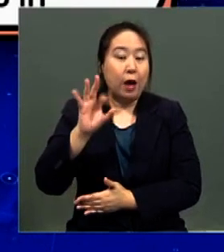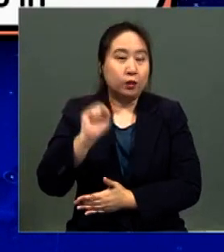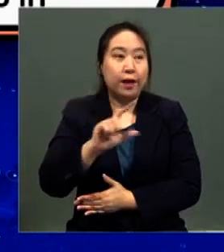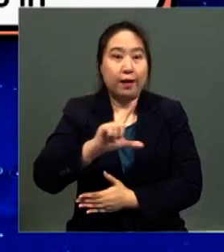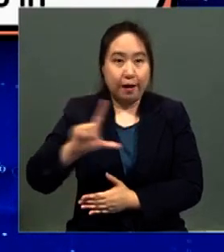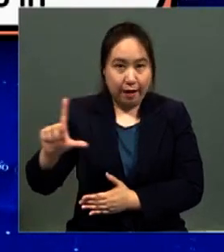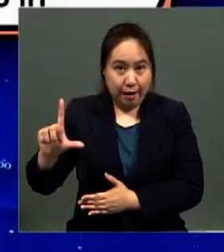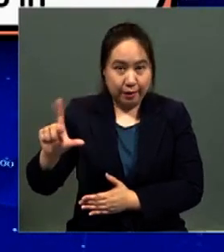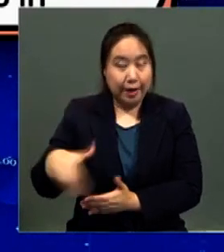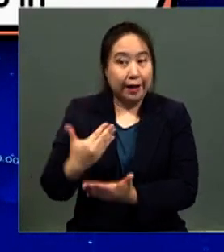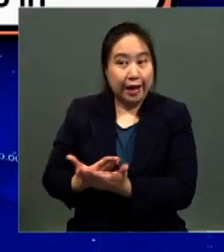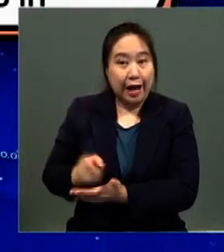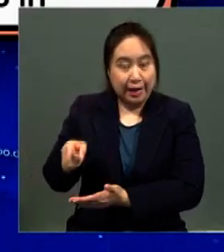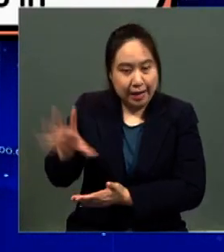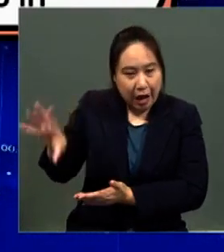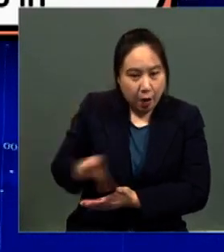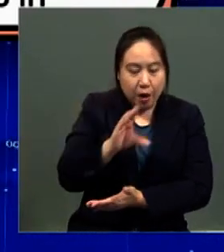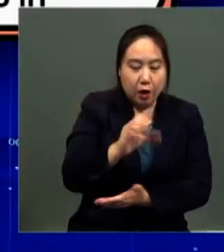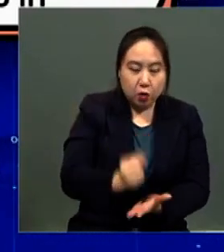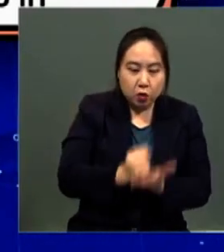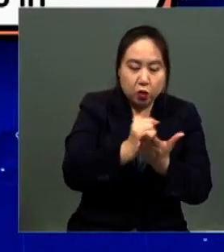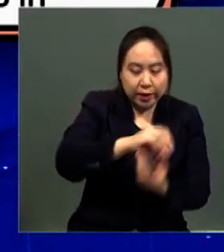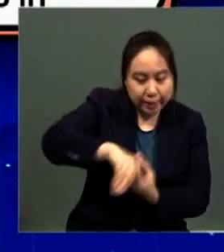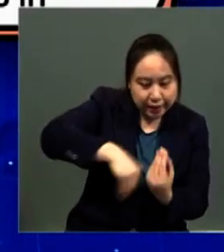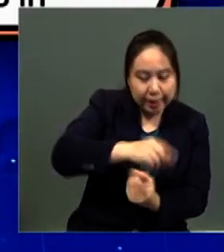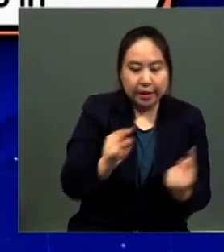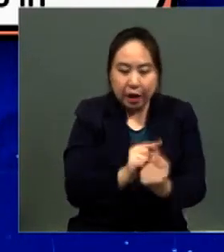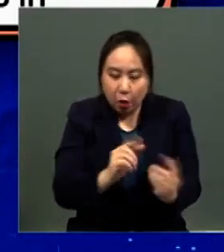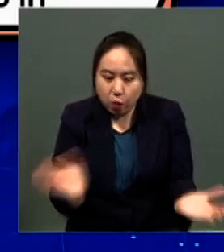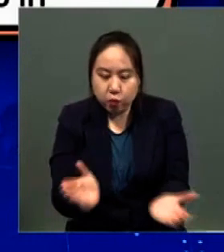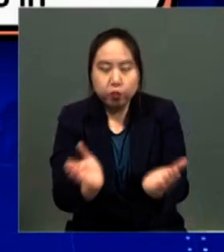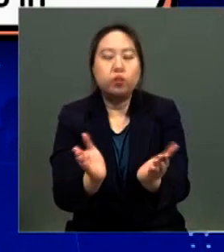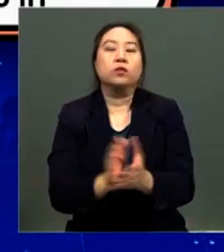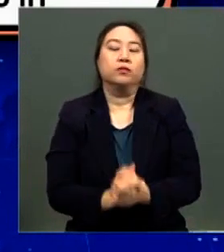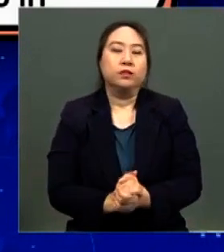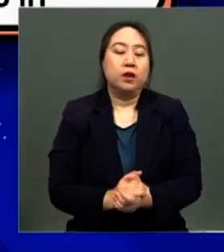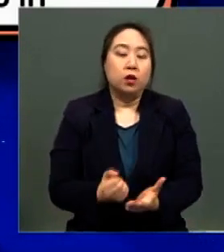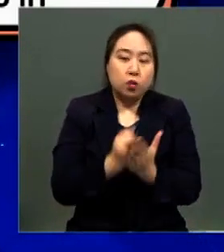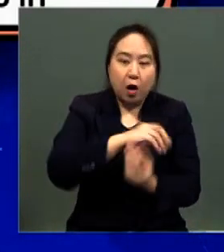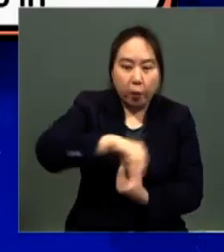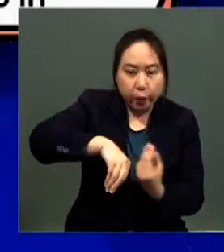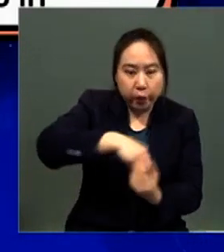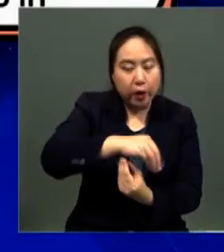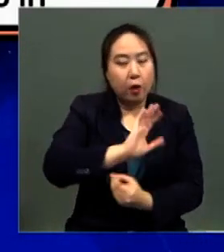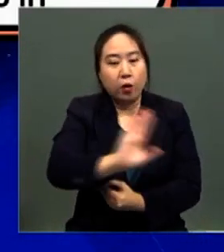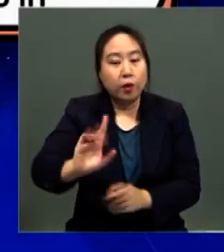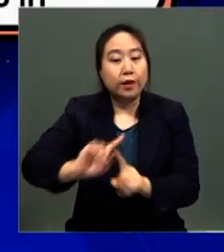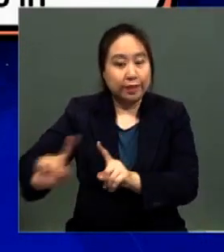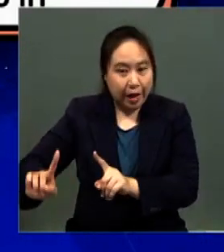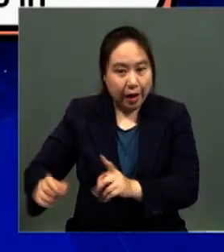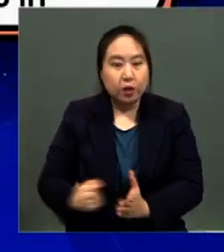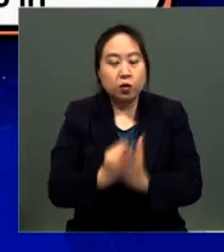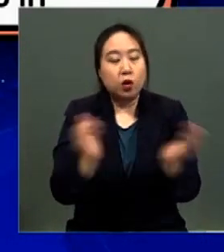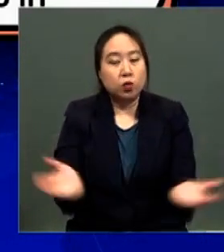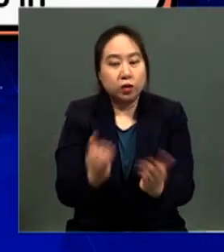าทเพื่อนำไปใช้ฟื้นฟูเศรษฐกิจและสังคมทั้งการรักษาสภาพคล่องให้กับภาคธุรกิจส่งเสริม